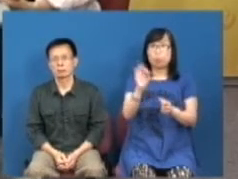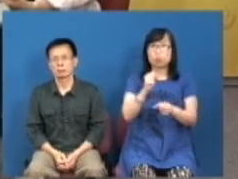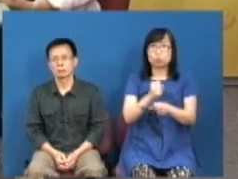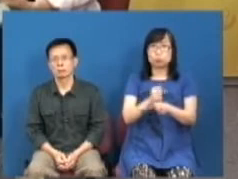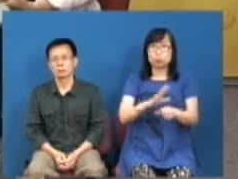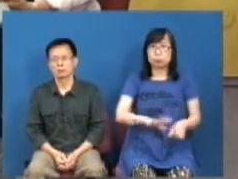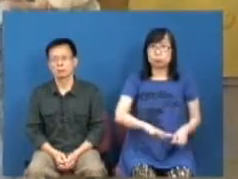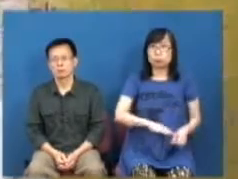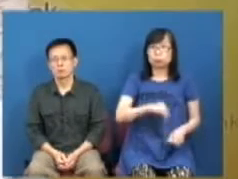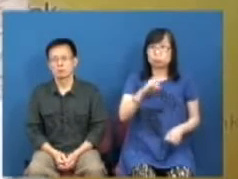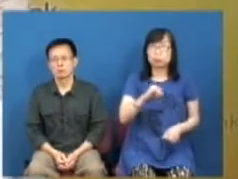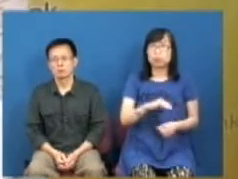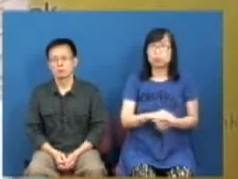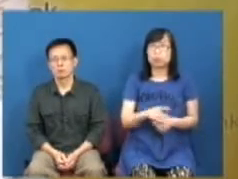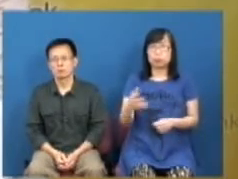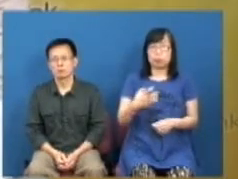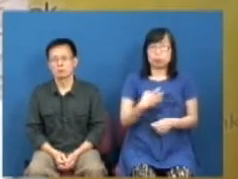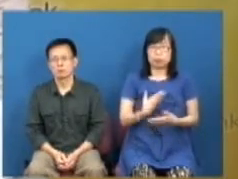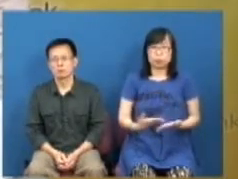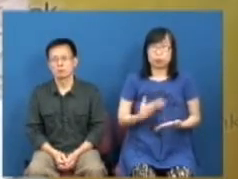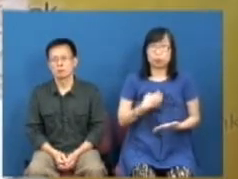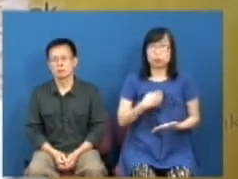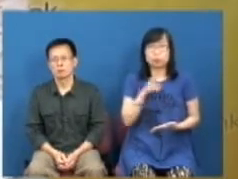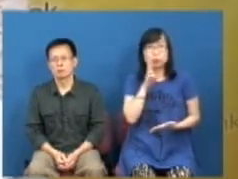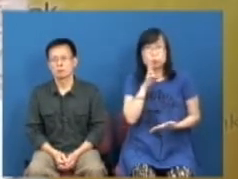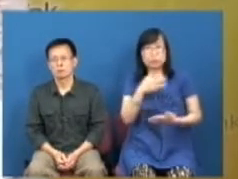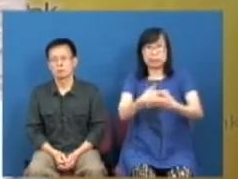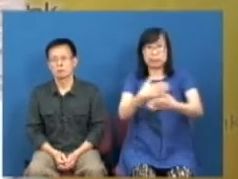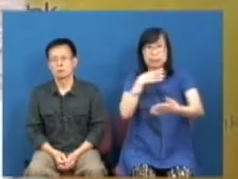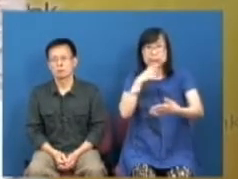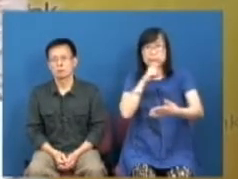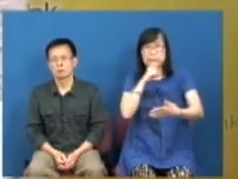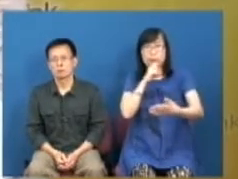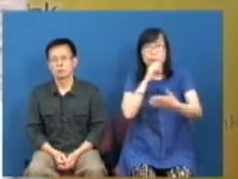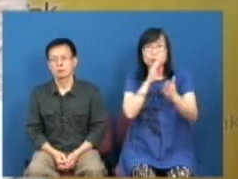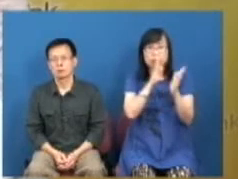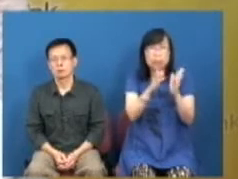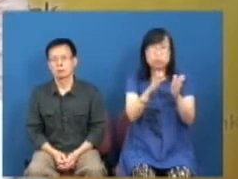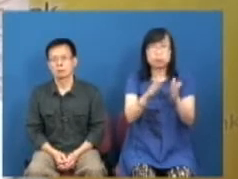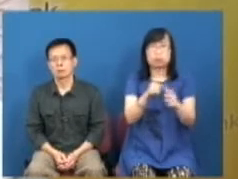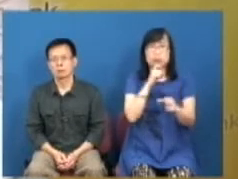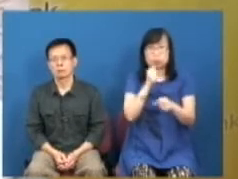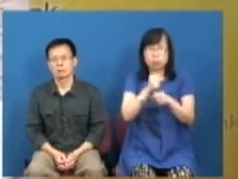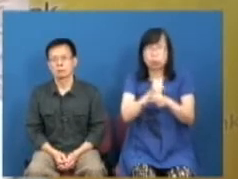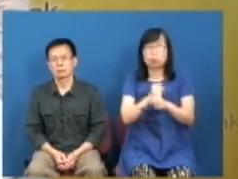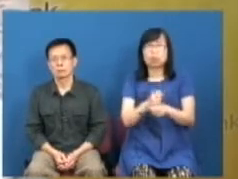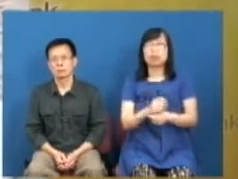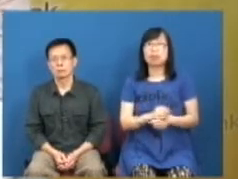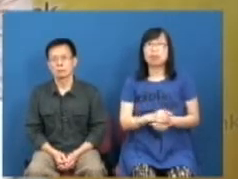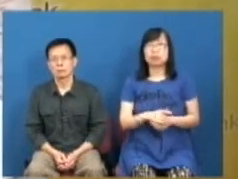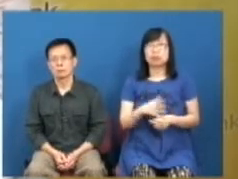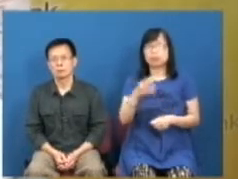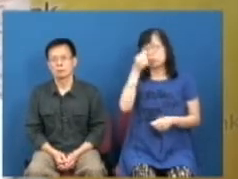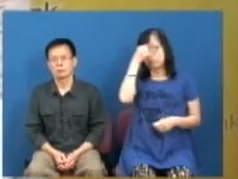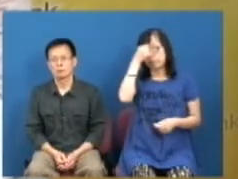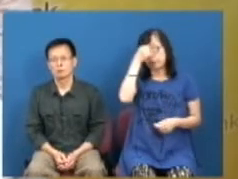咁呢個我就覺得如果係之前有一啲案例你係有做嘅，咁變咗咧都煩